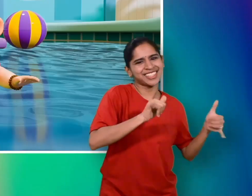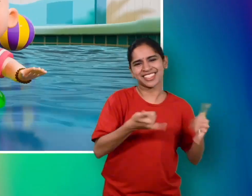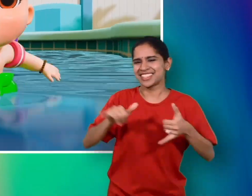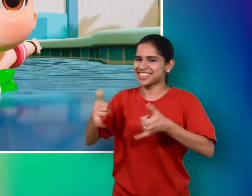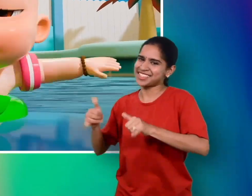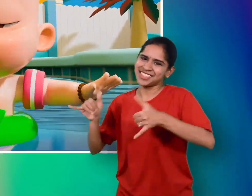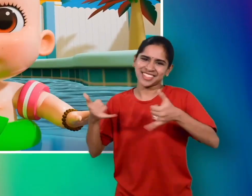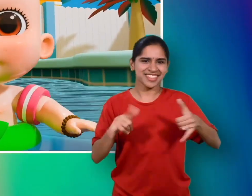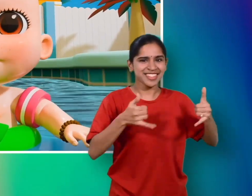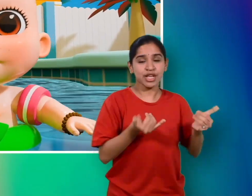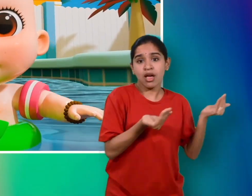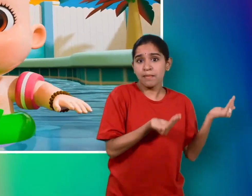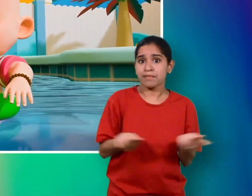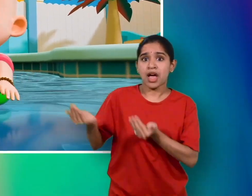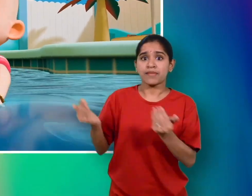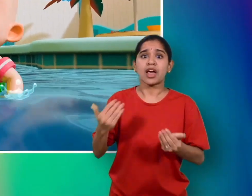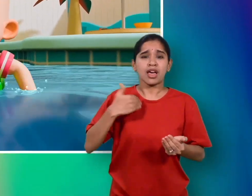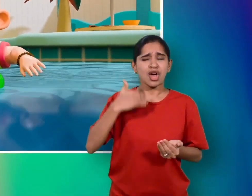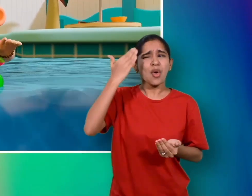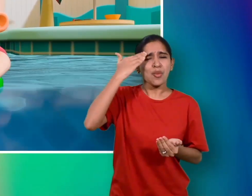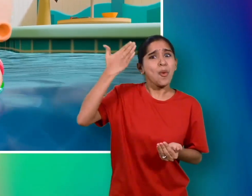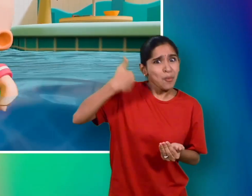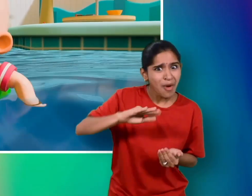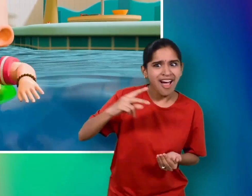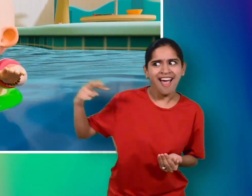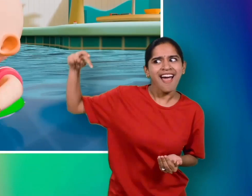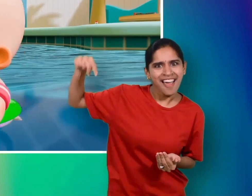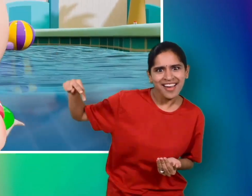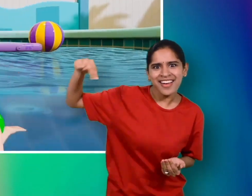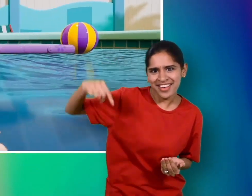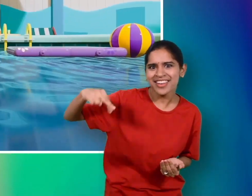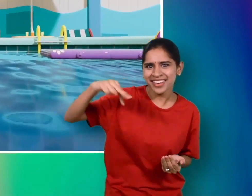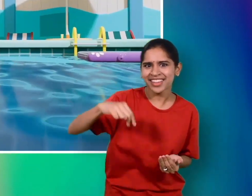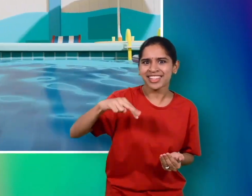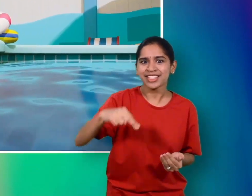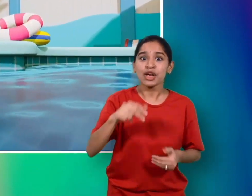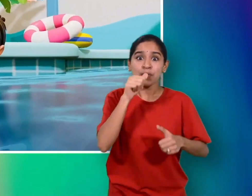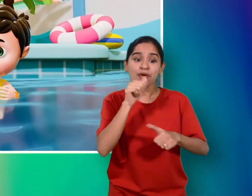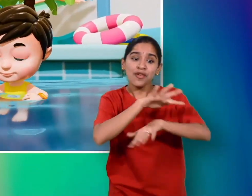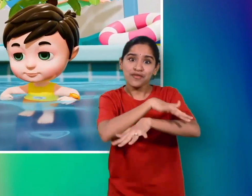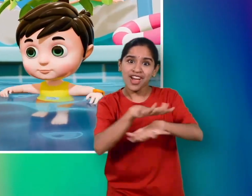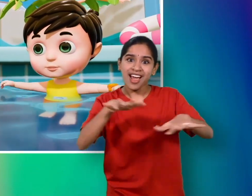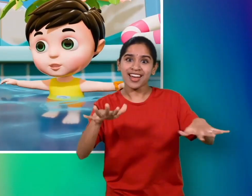खेलने, बेबी मेरा बेबी मेरा आएगा,